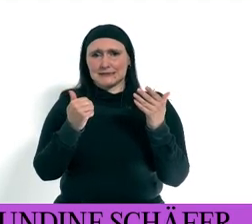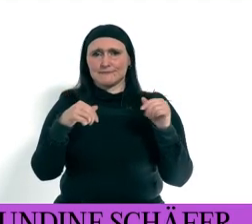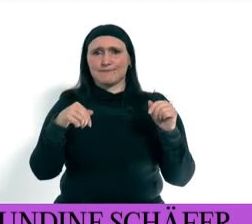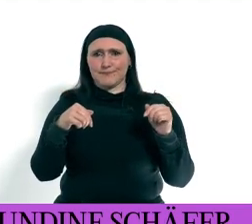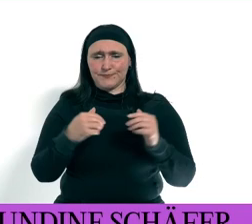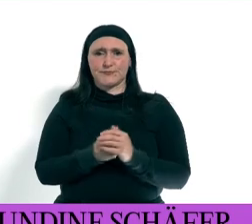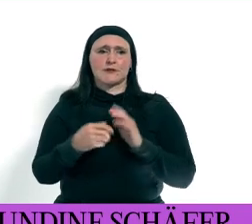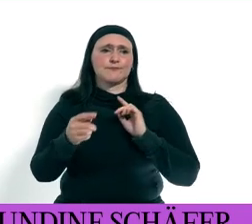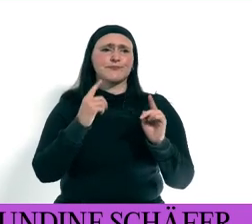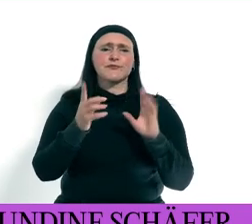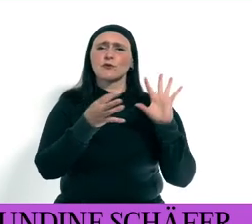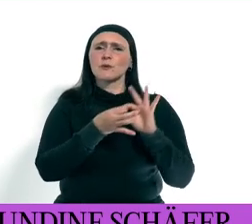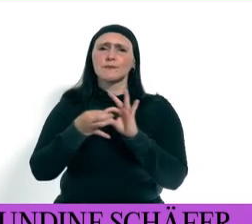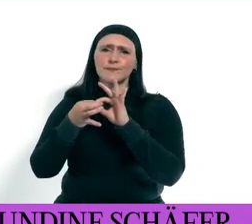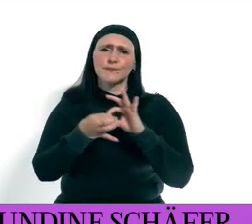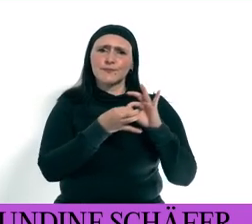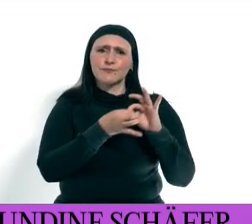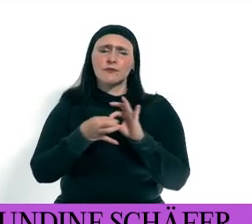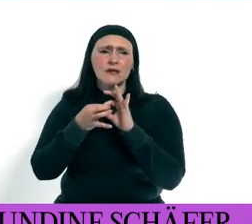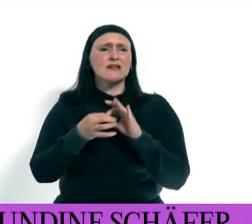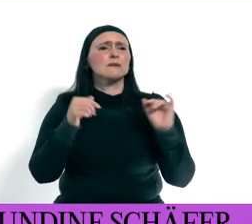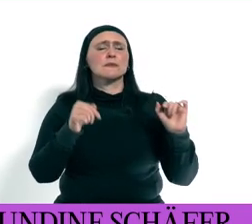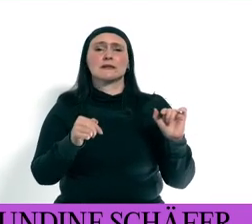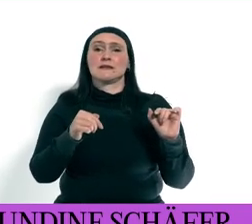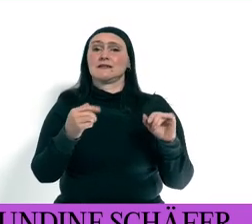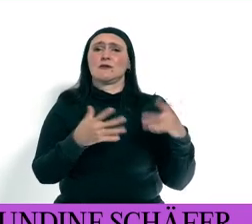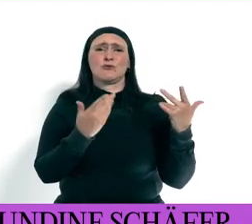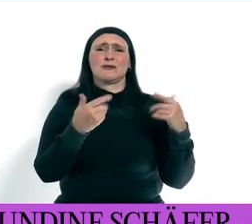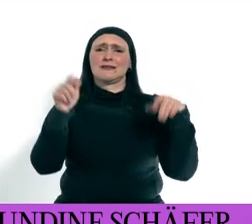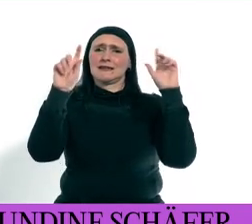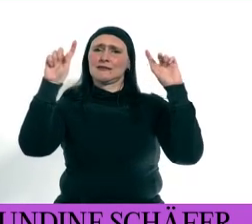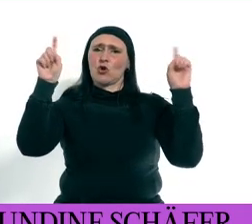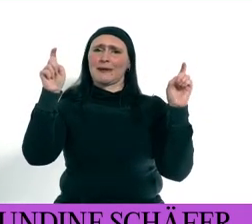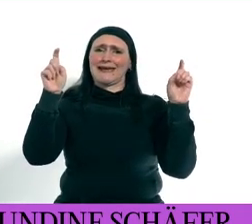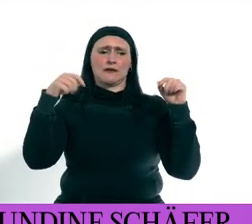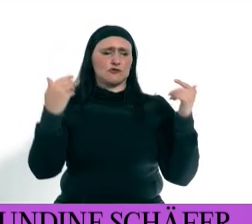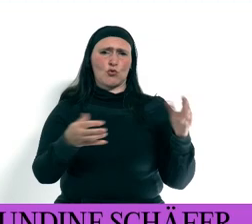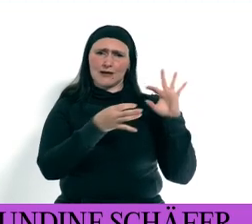Und unser Titel lautet Modelle der Zugehörigkeit.